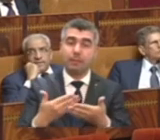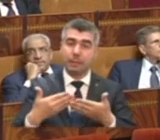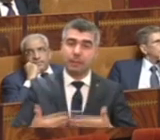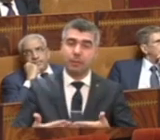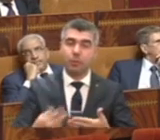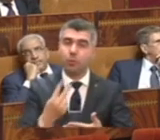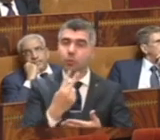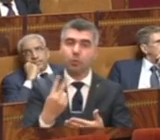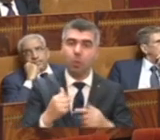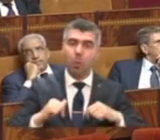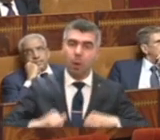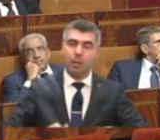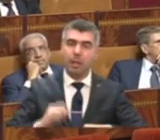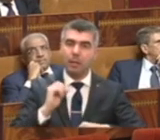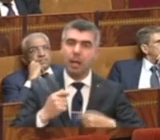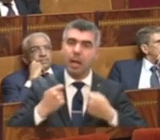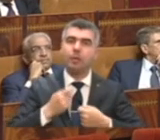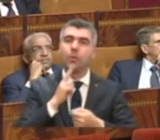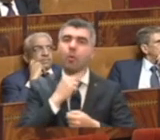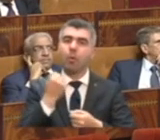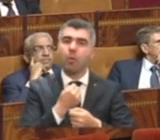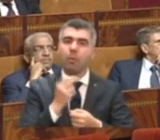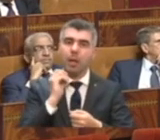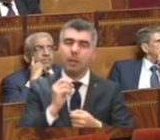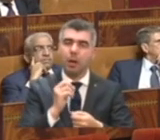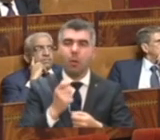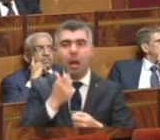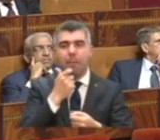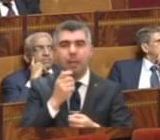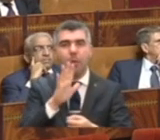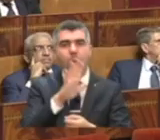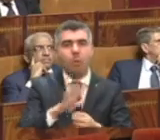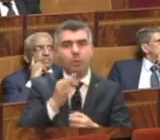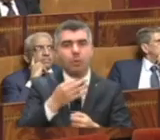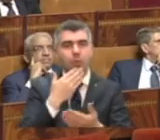جوج ديال الوزارات، فالتجؤوا لسيد رئيس الحكومه والتحكيم وحلوا المشكل وفكوا الناس.